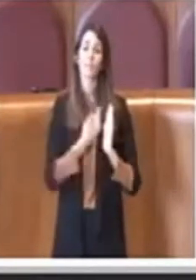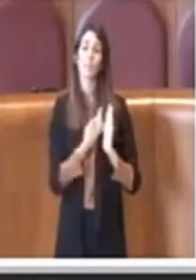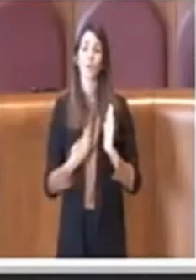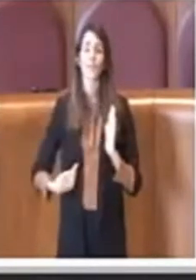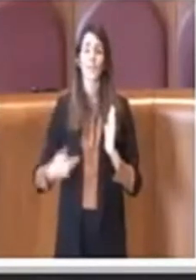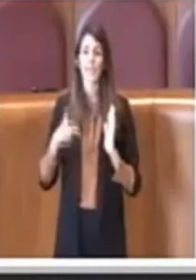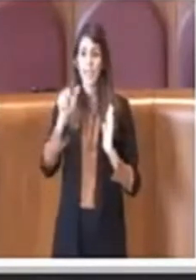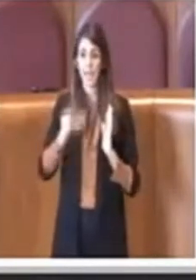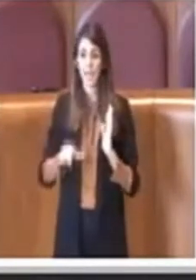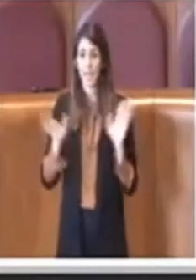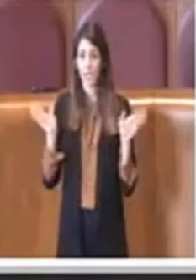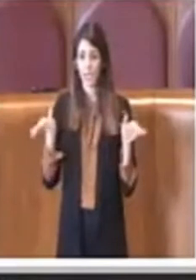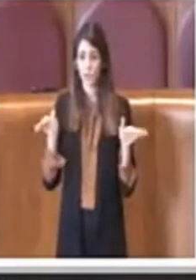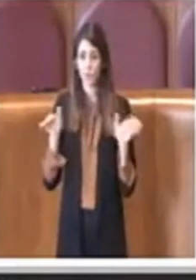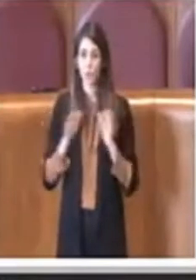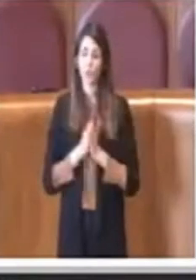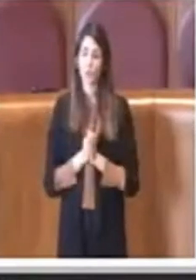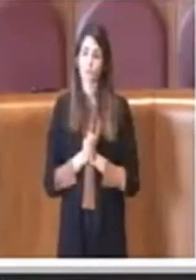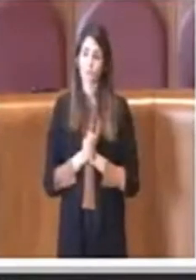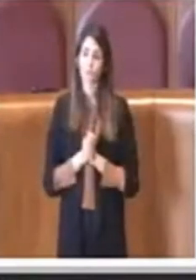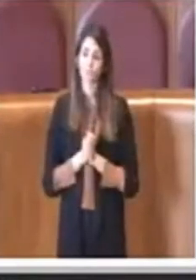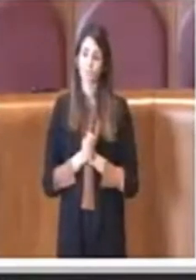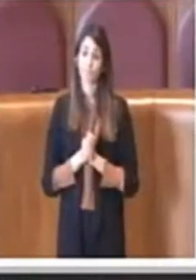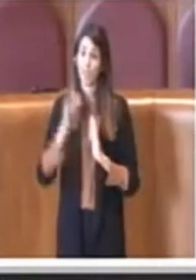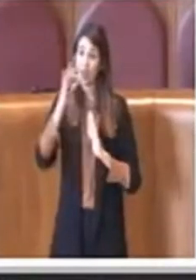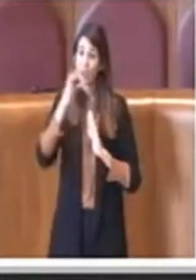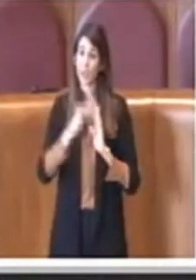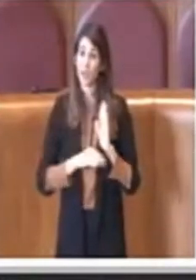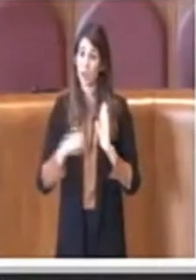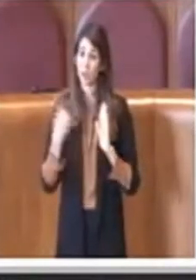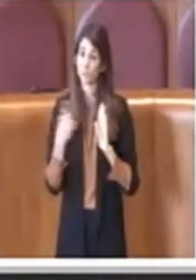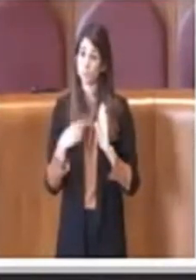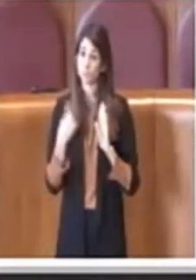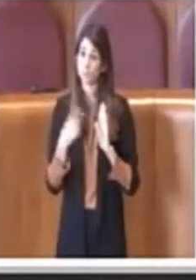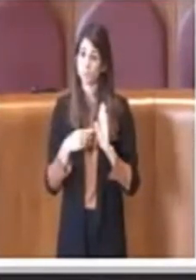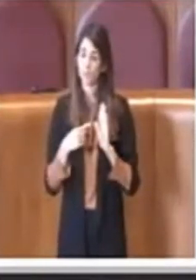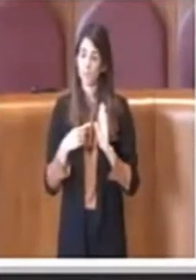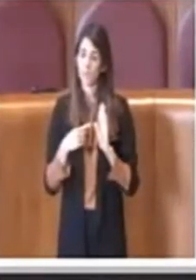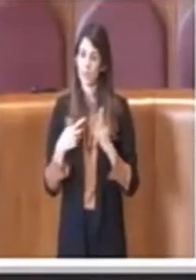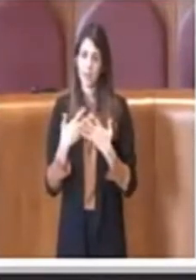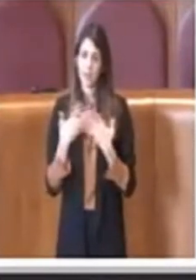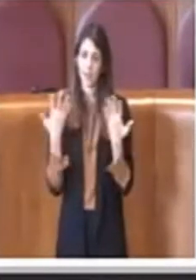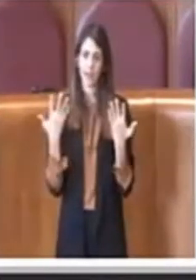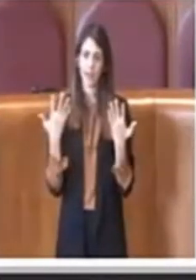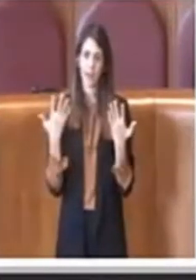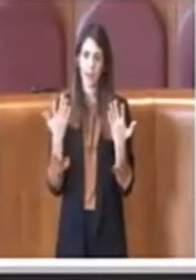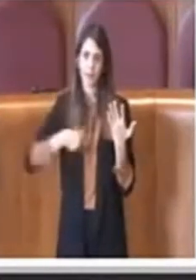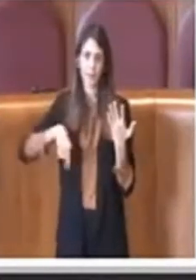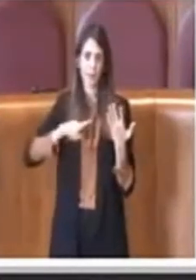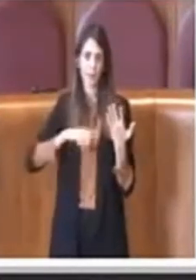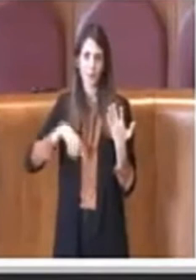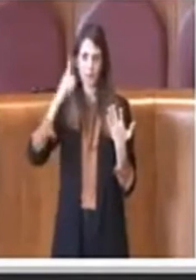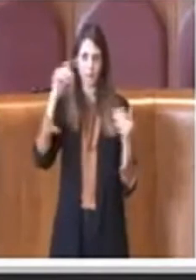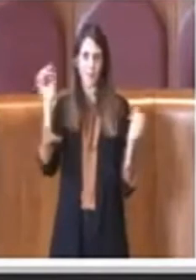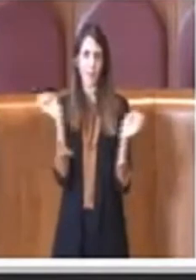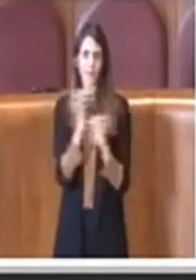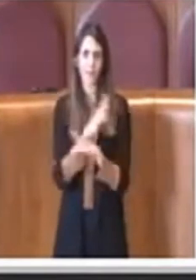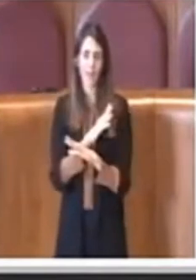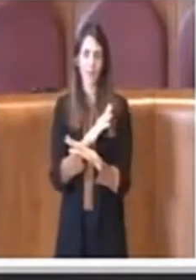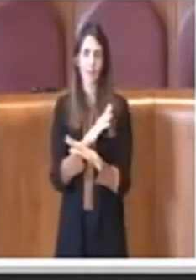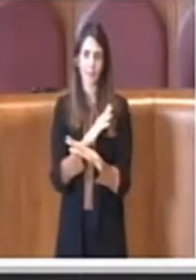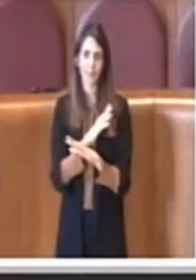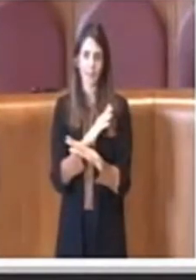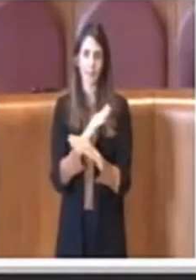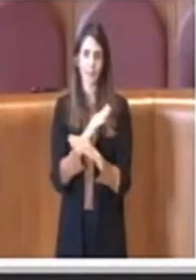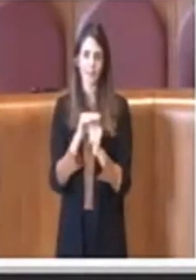angelucci quel regolamento evidentemente lo stiamo lo abbiamo dimenticato ha posto